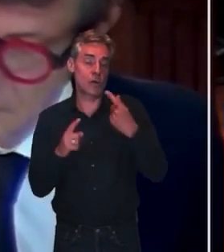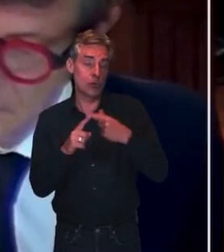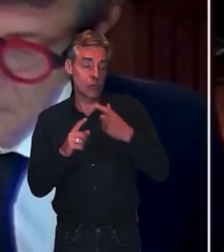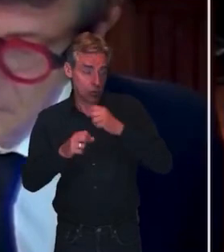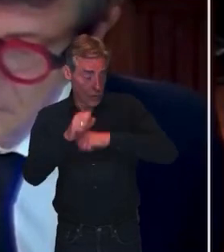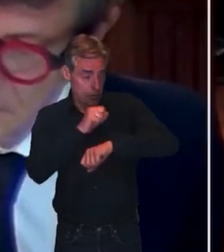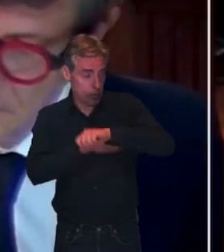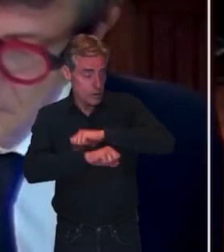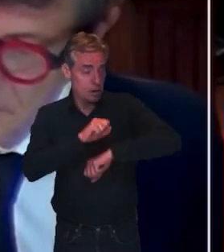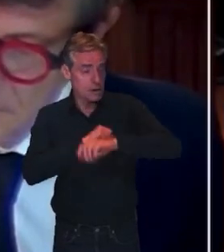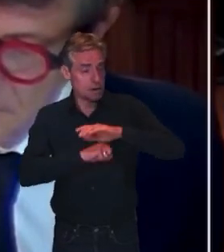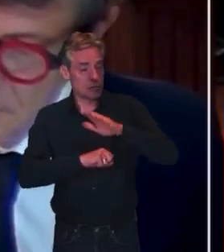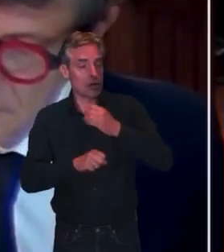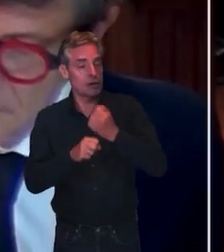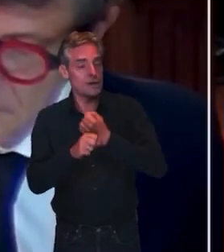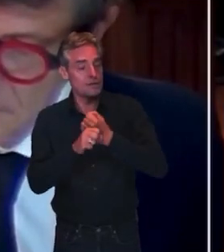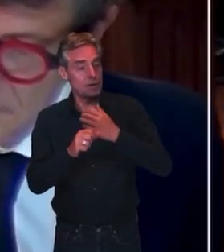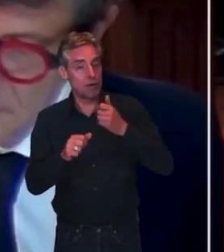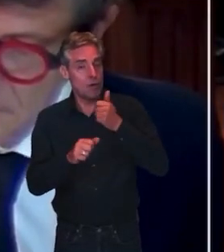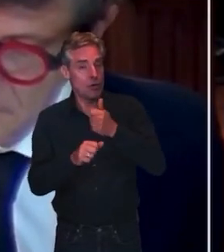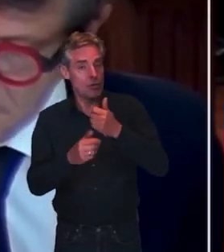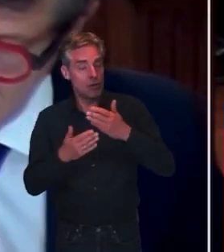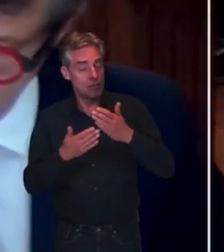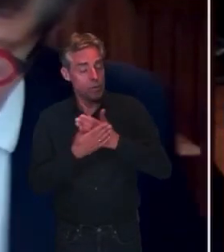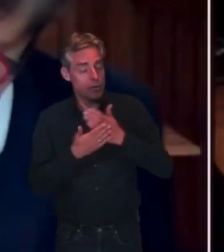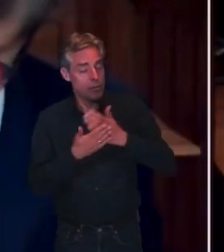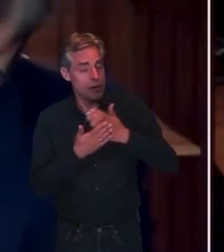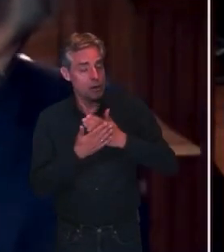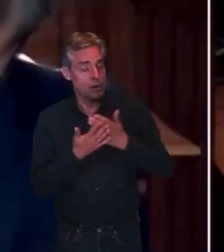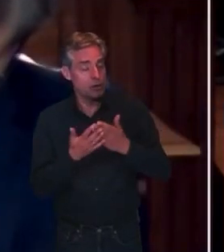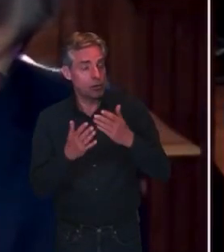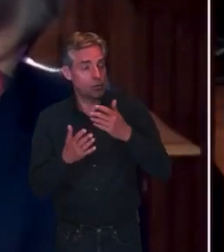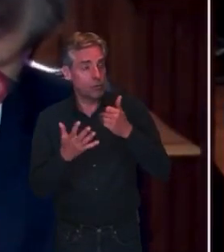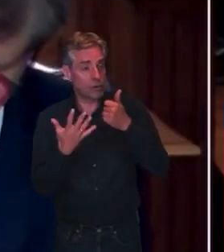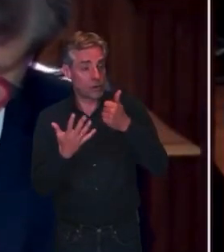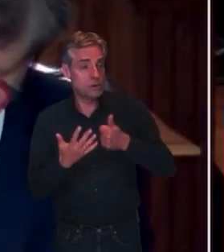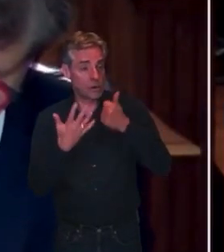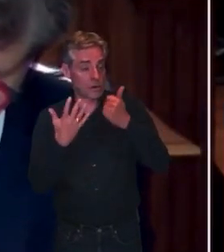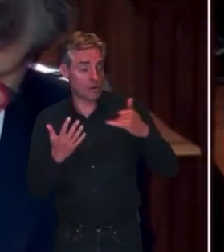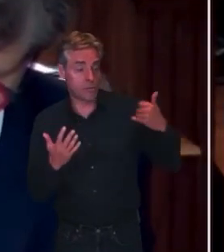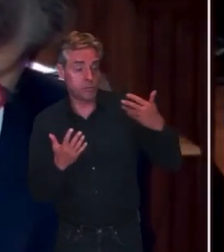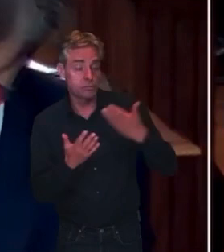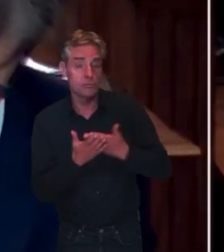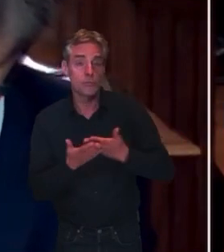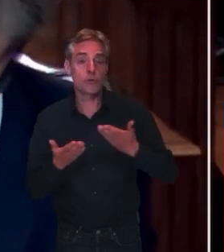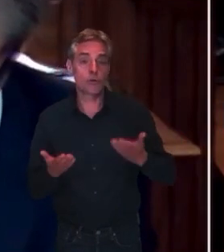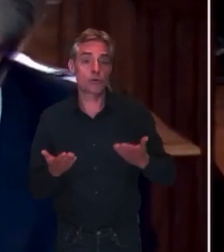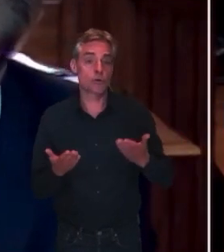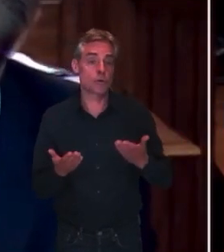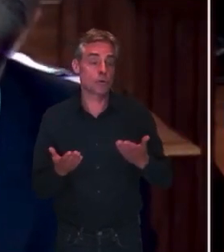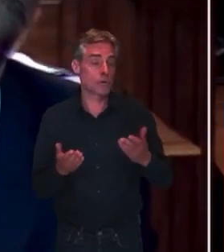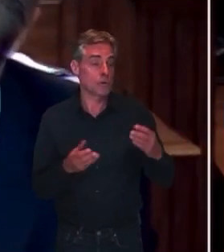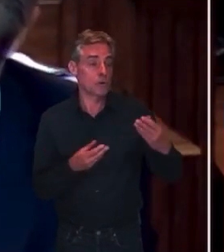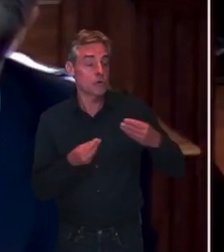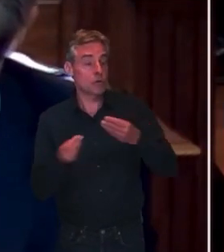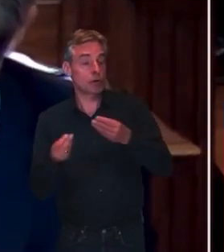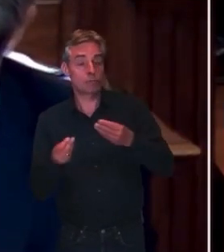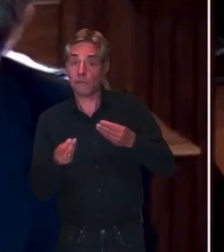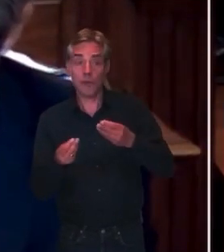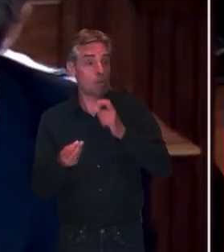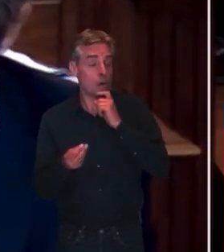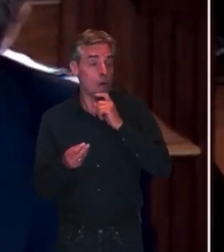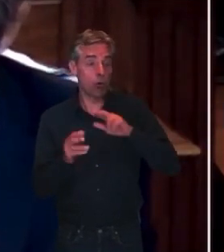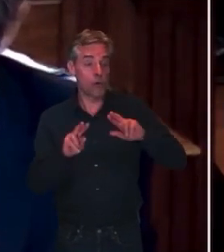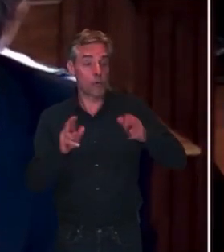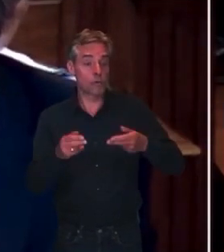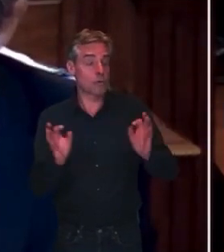en pratique le travail qu'ils avaient eux-mêmes initié ces 6 dernières années. Eh bien, aujourd'hui, ce n'est toujours pas le cas. Toujours pas de